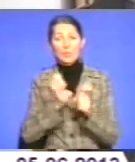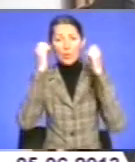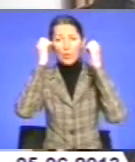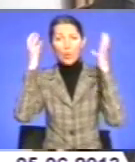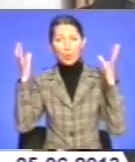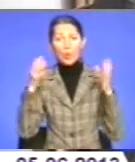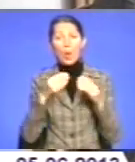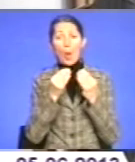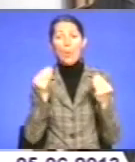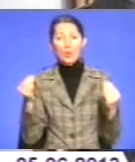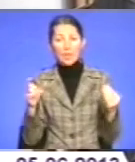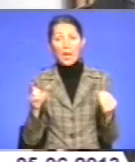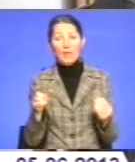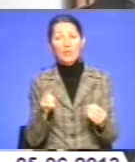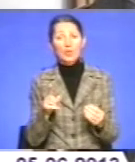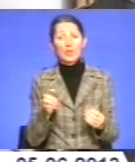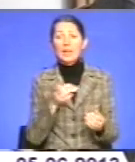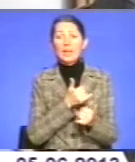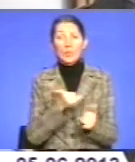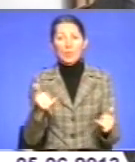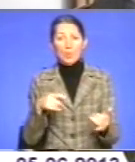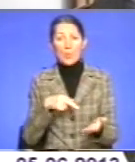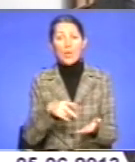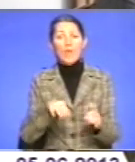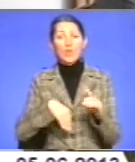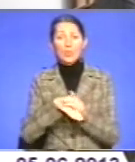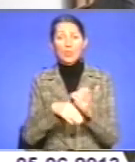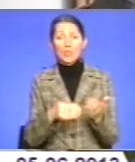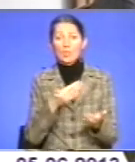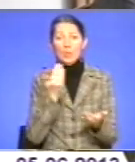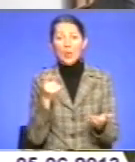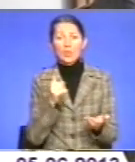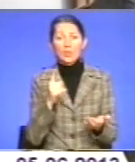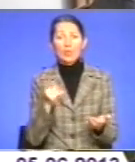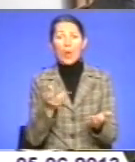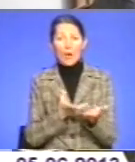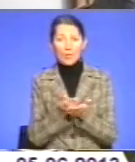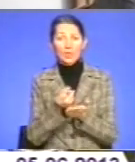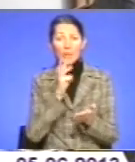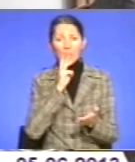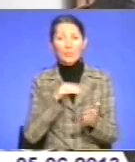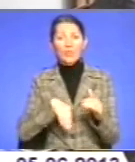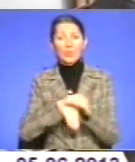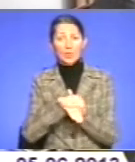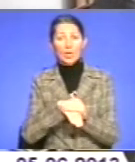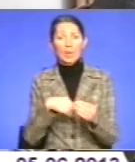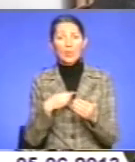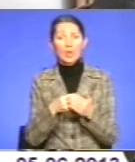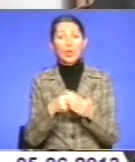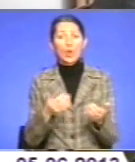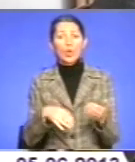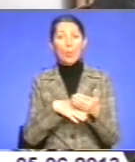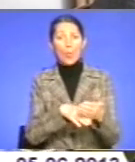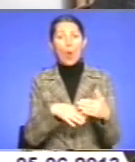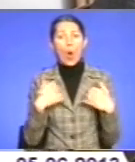музеїв про те, що вони не можуть піти в відпустку, адже їм нема за що виплатити відпускні і матеріальні допомоги на оздоровлення.